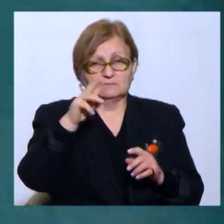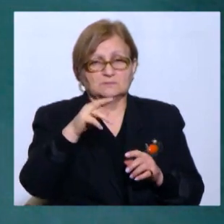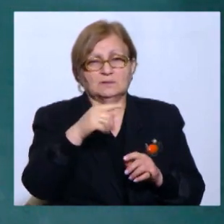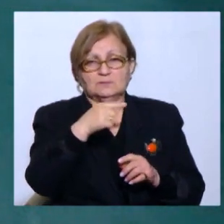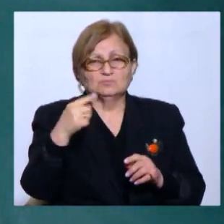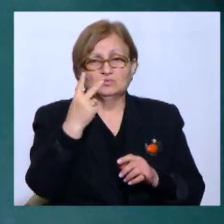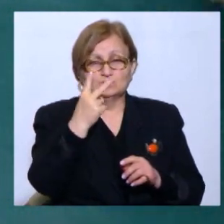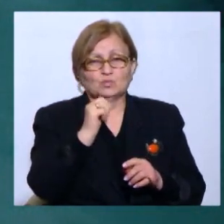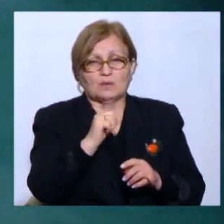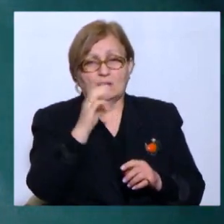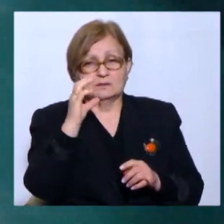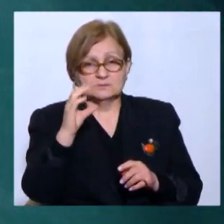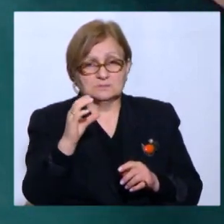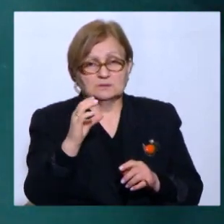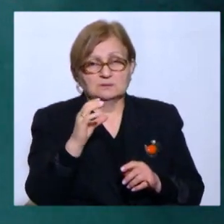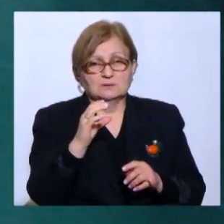ac